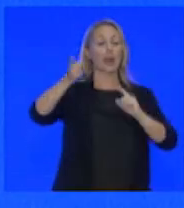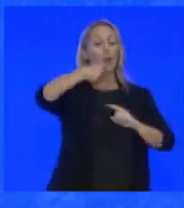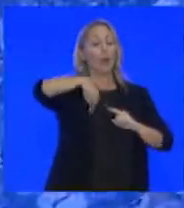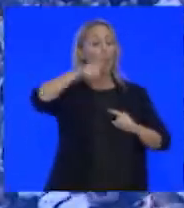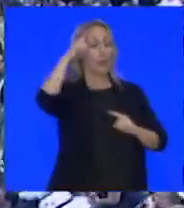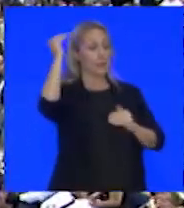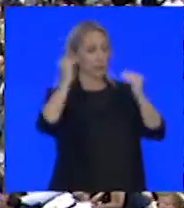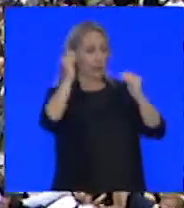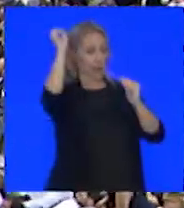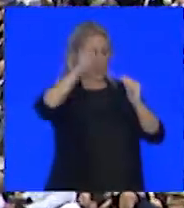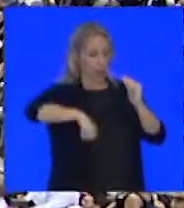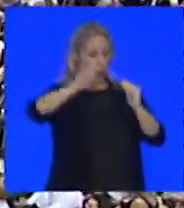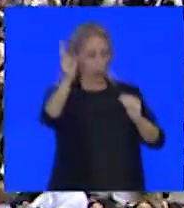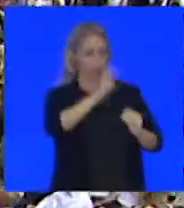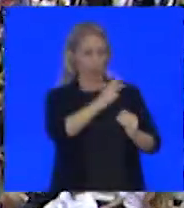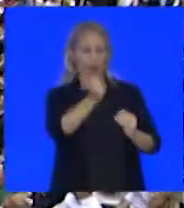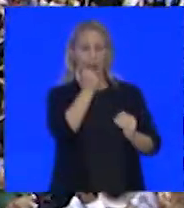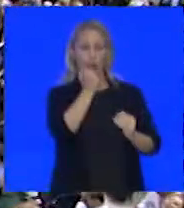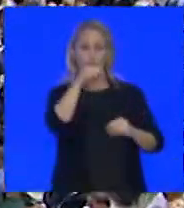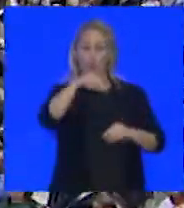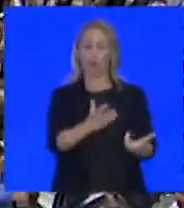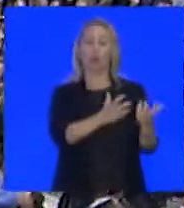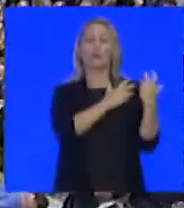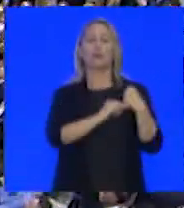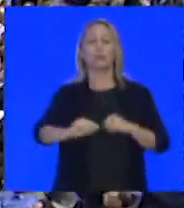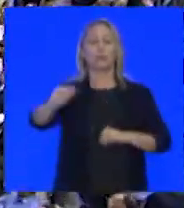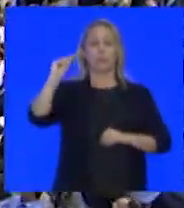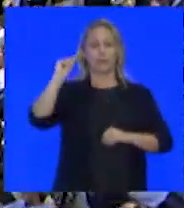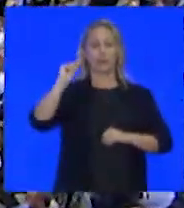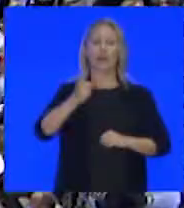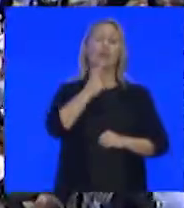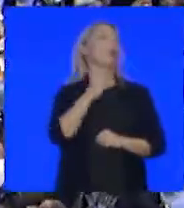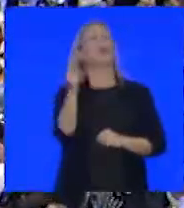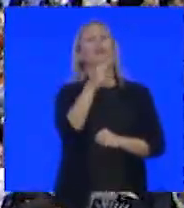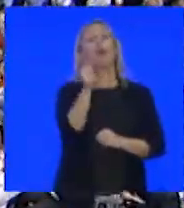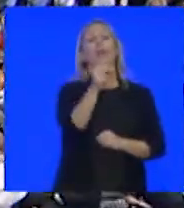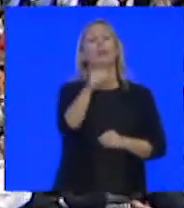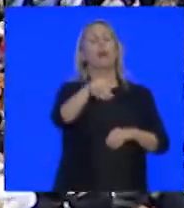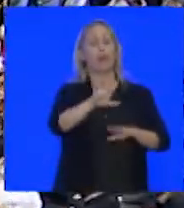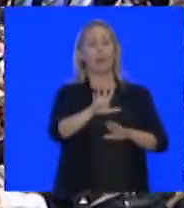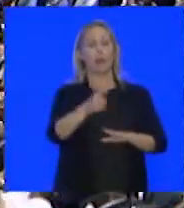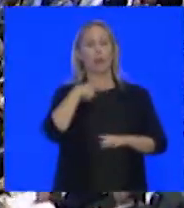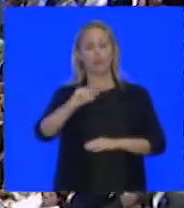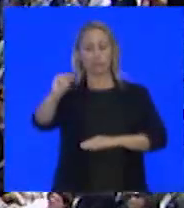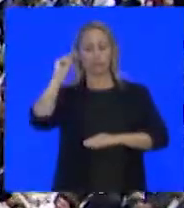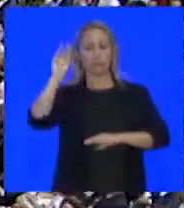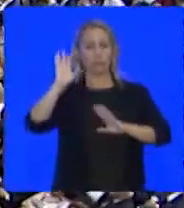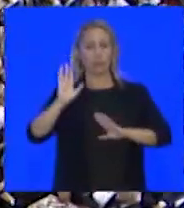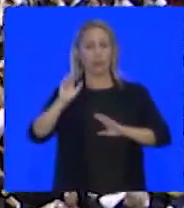Εδώ θα αναλαμβάνονται δεσμεύσεις, αντί να εκπέμπονται υποσχέσεις. Και τον επόμενο